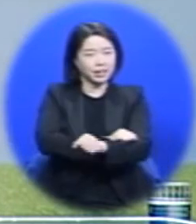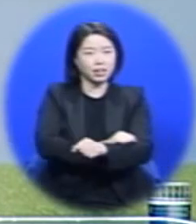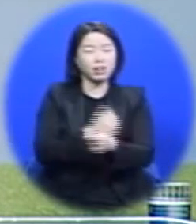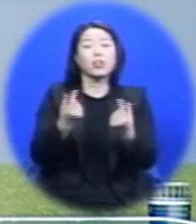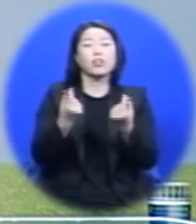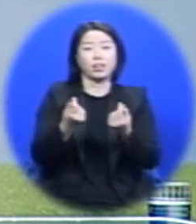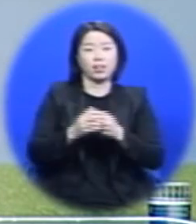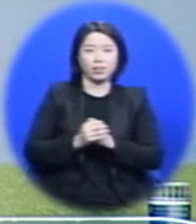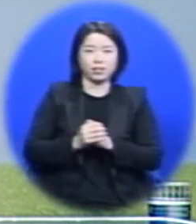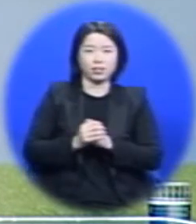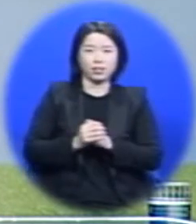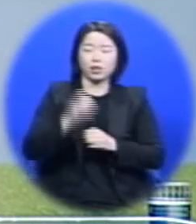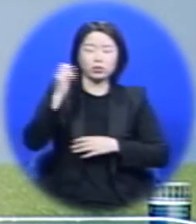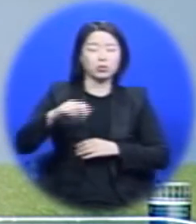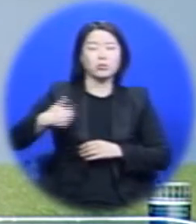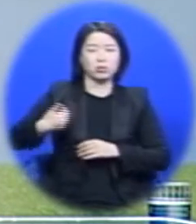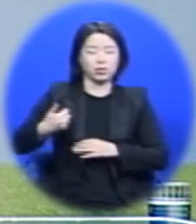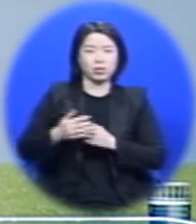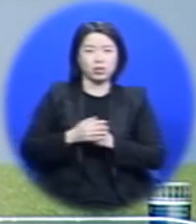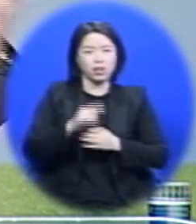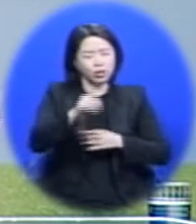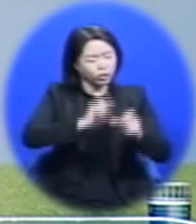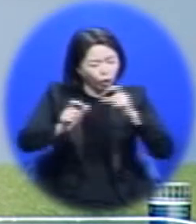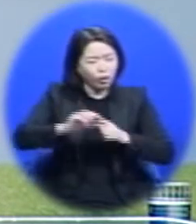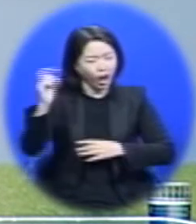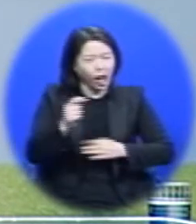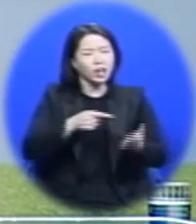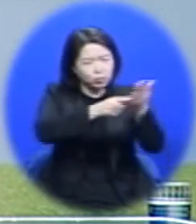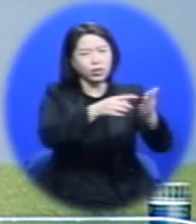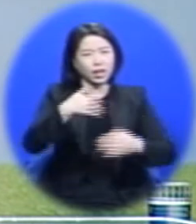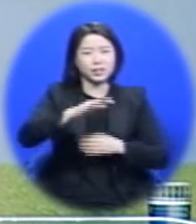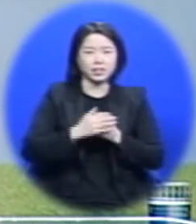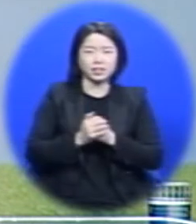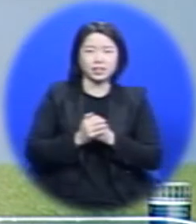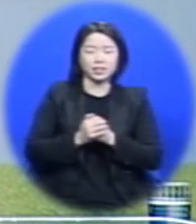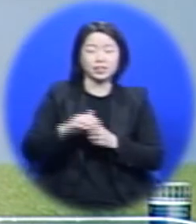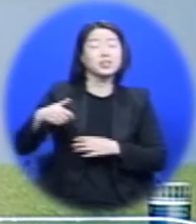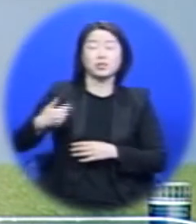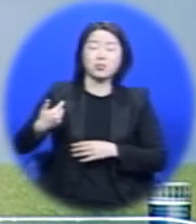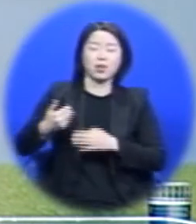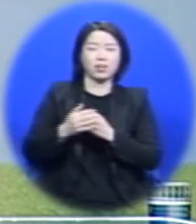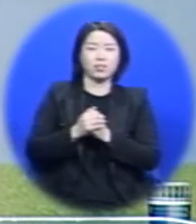것 같아요. 또 모르죠. 야, 너 좀 더 강하게 하지 그랬냐? 그럴지도 모르죠.